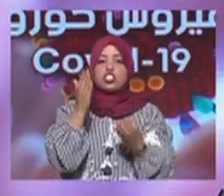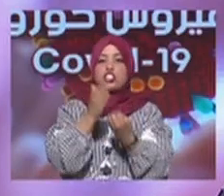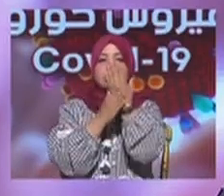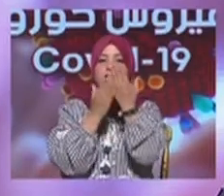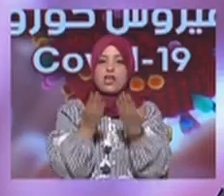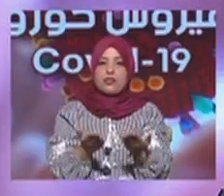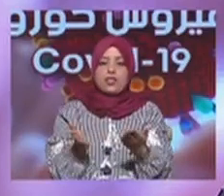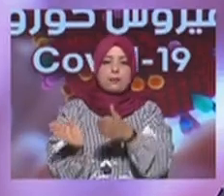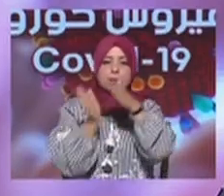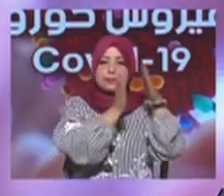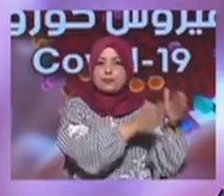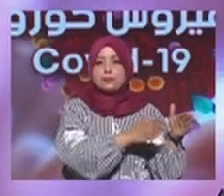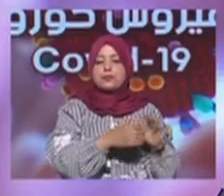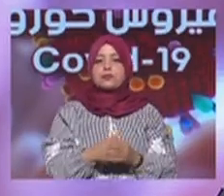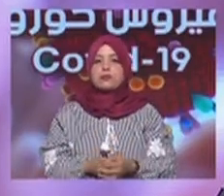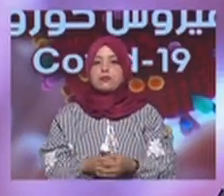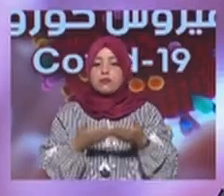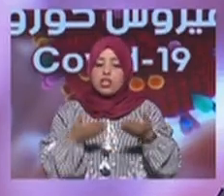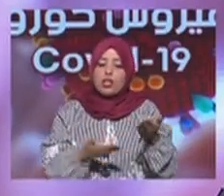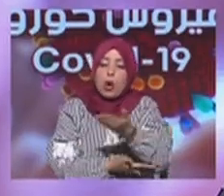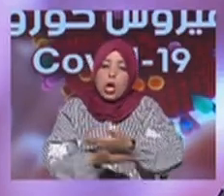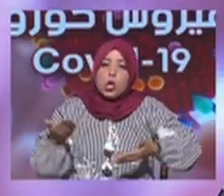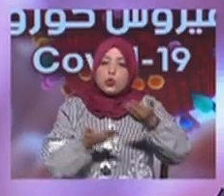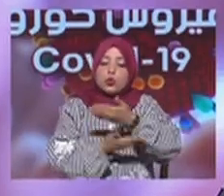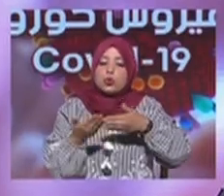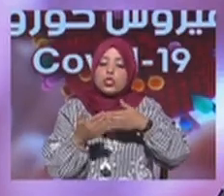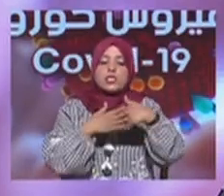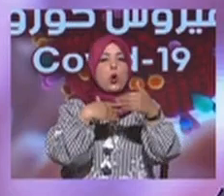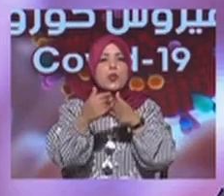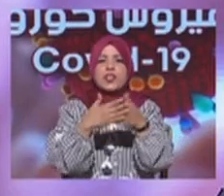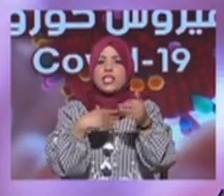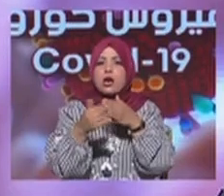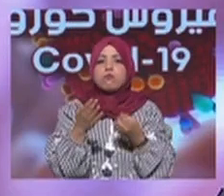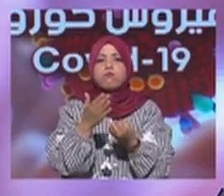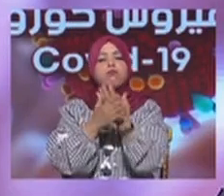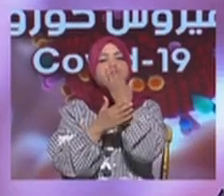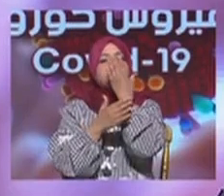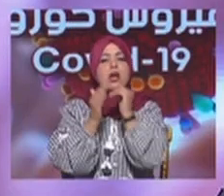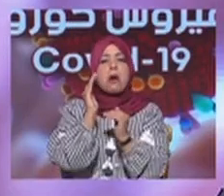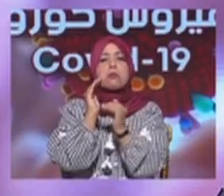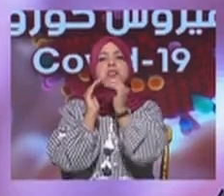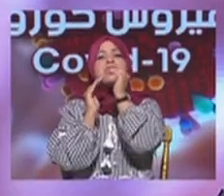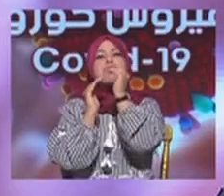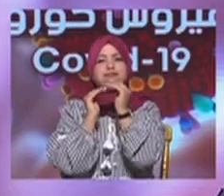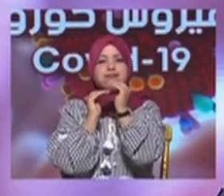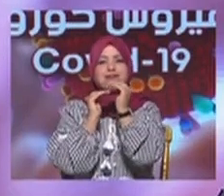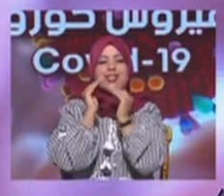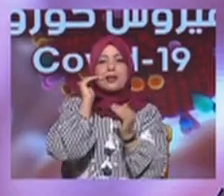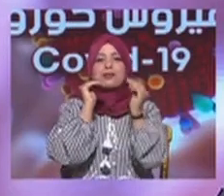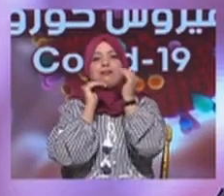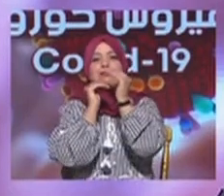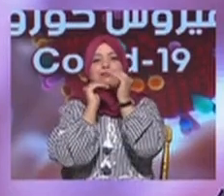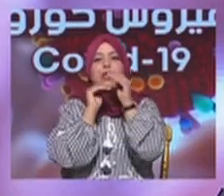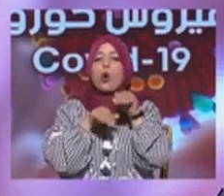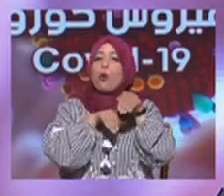بروميير بظروف ياسر معناها او بالات ماهيش متطوره برشا باللي مويان دبور معناها